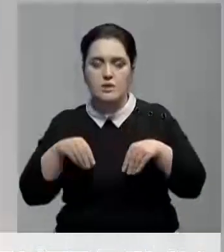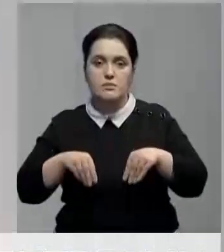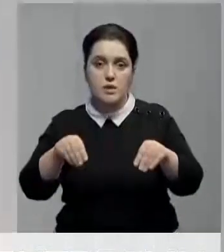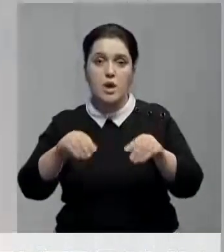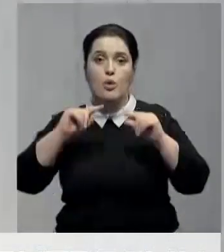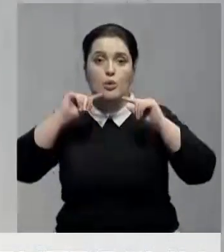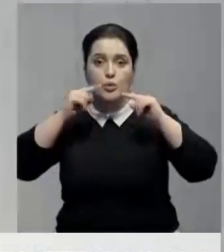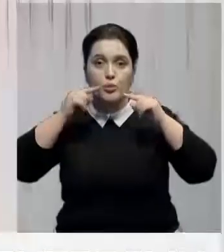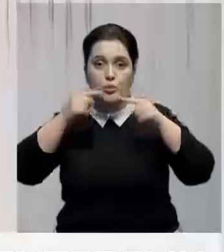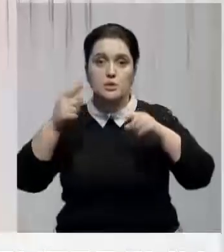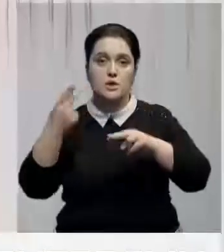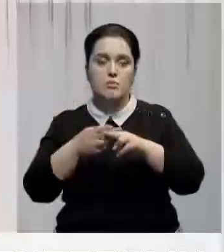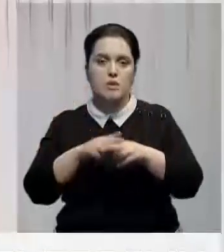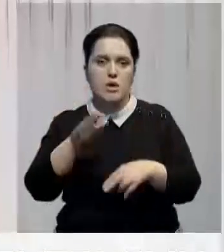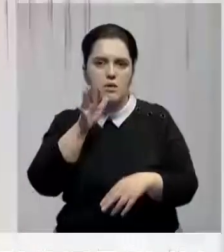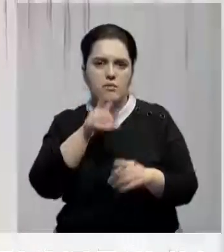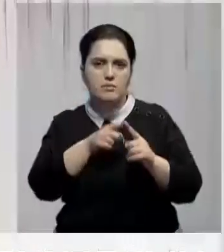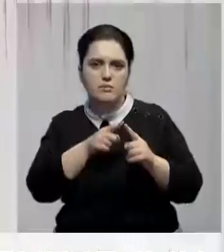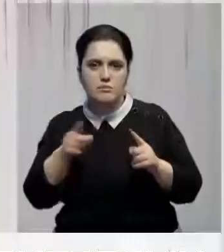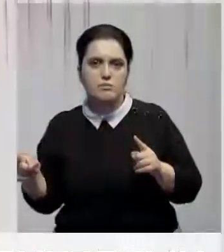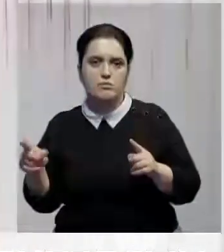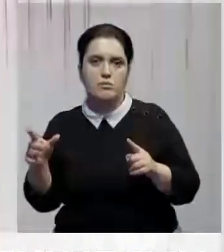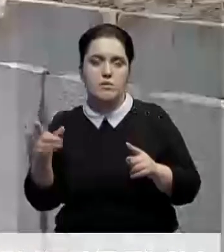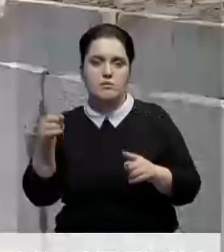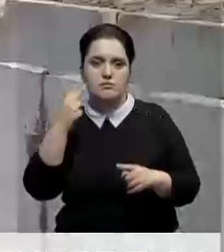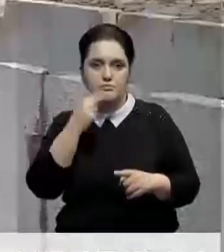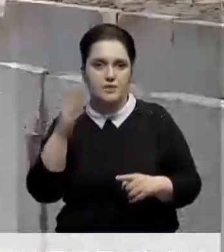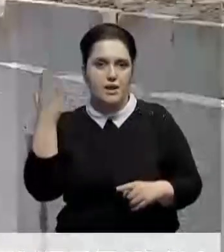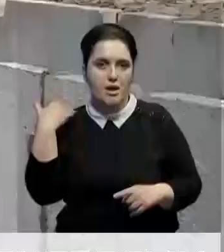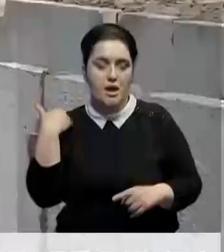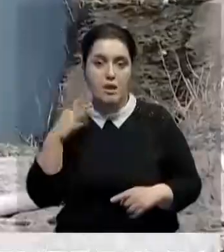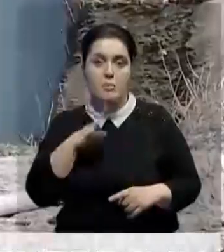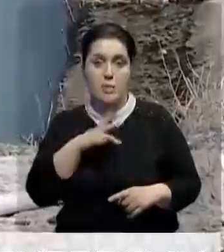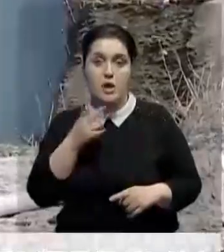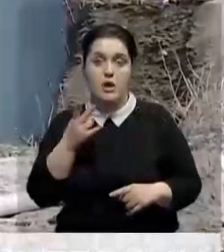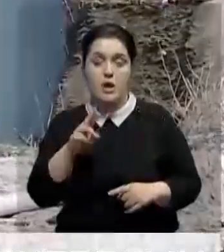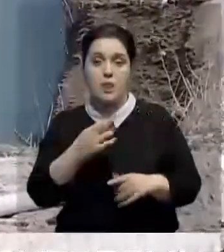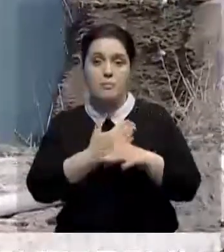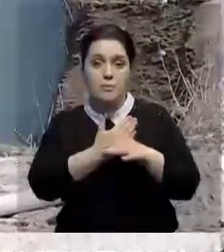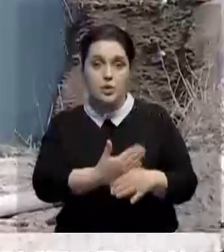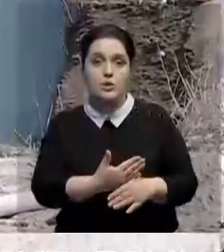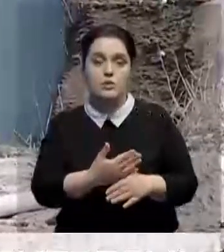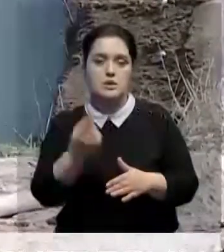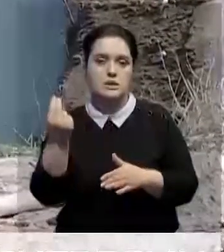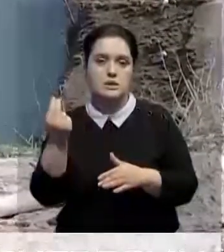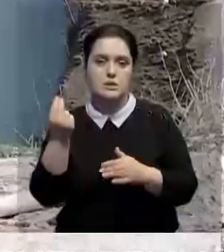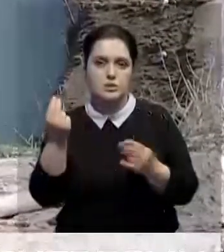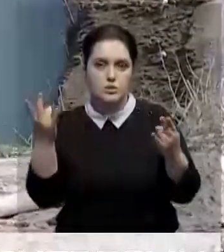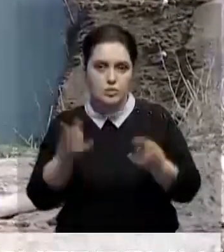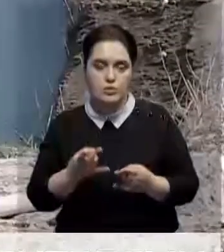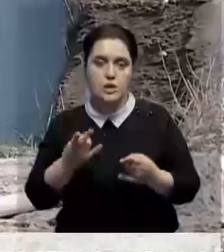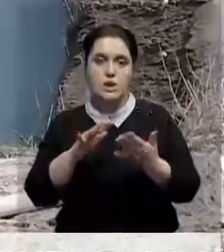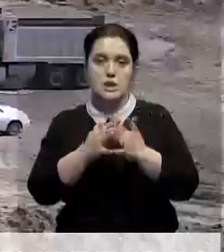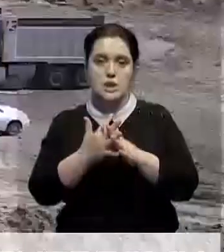Например, кукурузы. Эта культура долгое время была визитной карточкой региона. Однако для поддержки аграриев нужны субсидии.